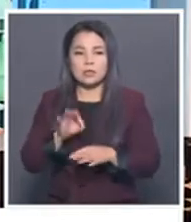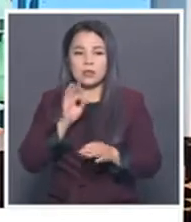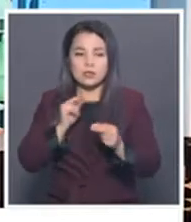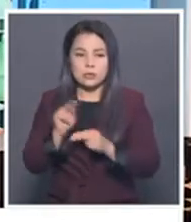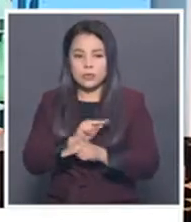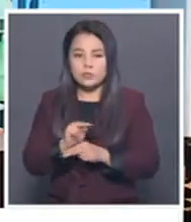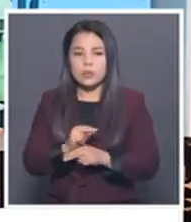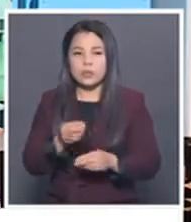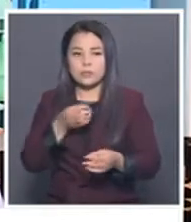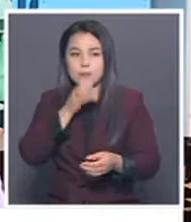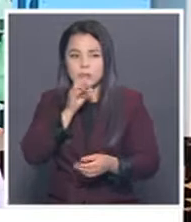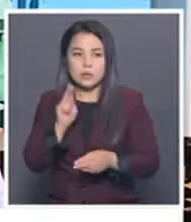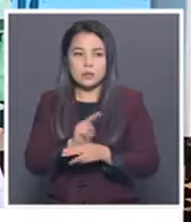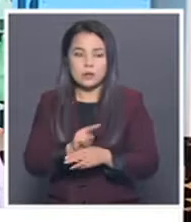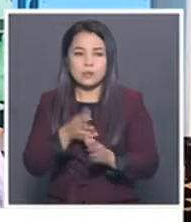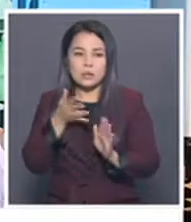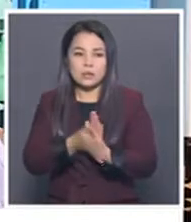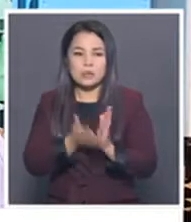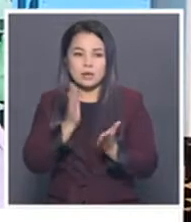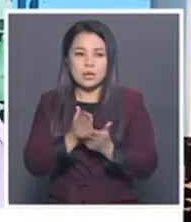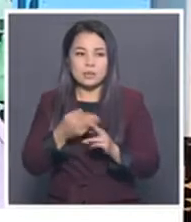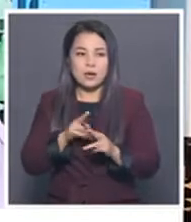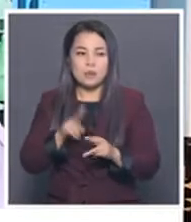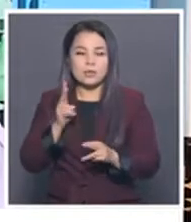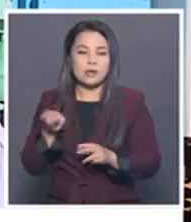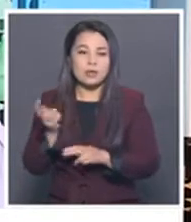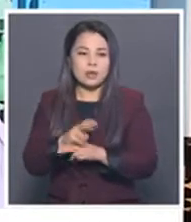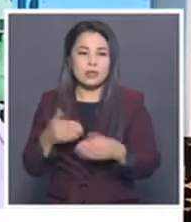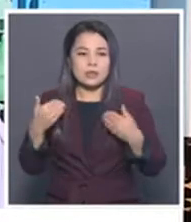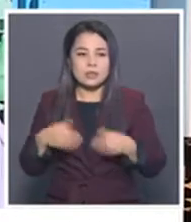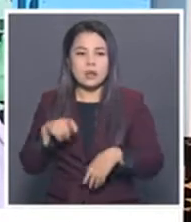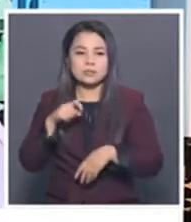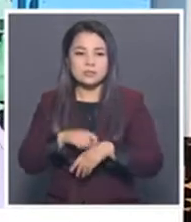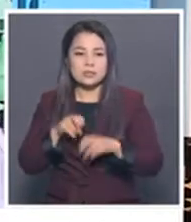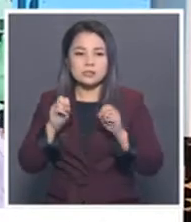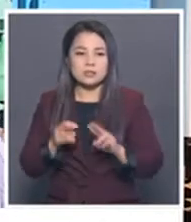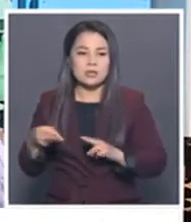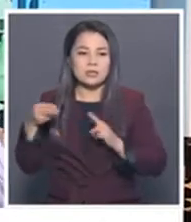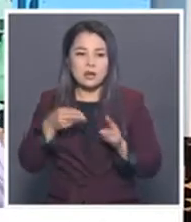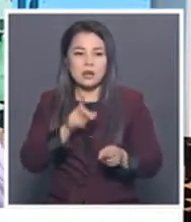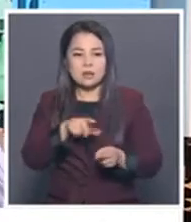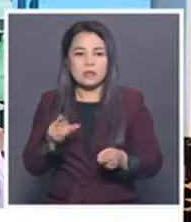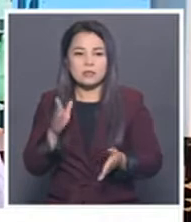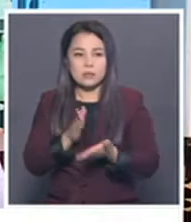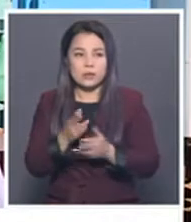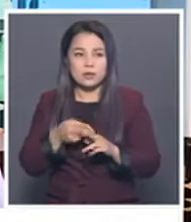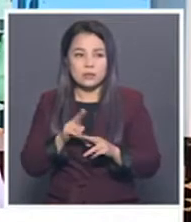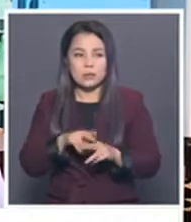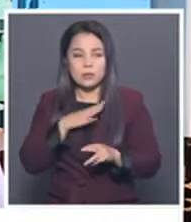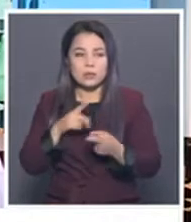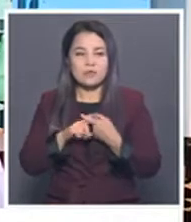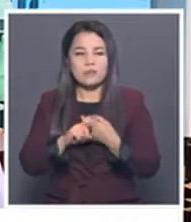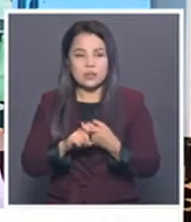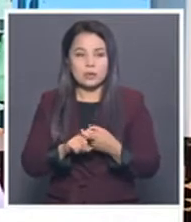жатыр. Бал оған бірме-бір ем. Тіпті осында бал алуға немесе денесін араға шақтыруға әдейі келетіндер көп. Ондай адамдарға